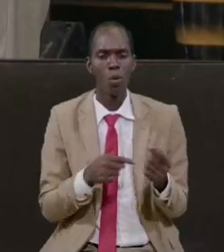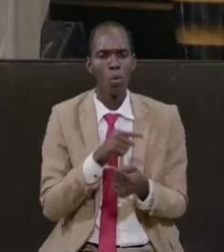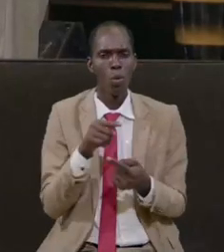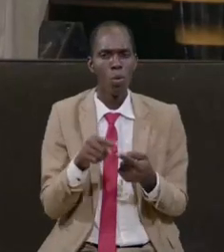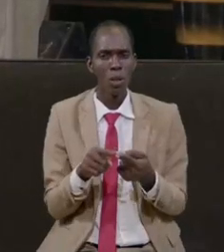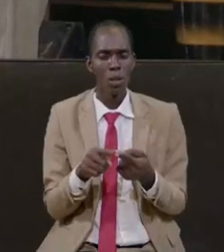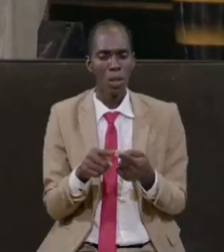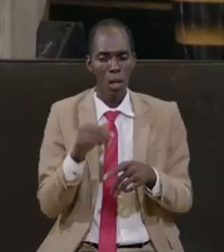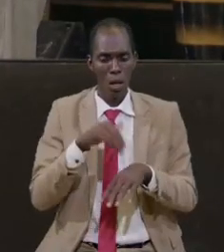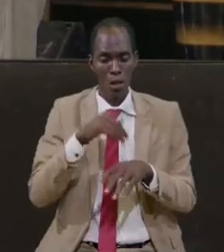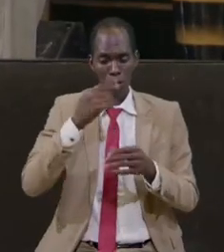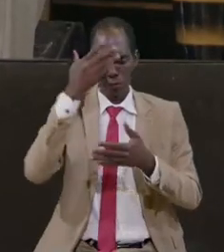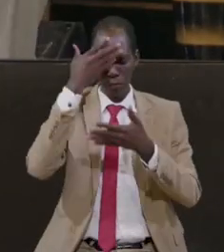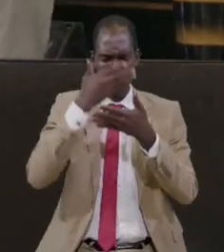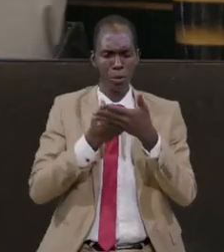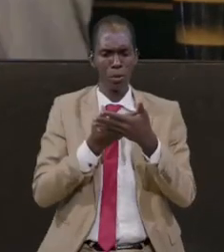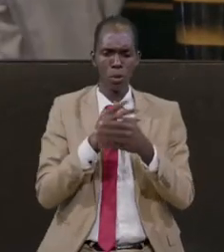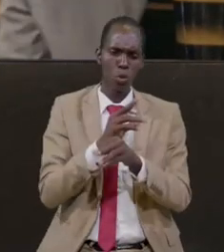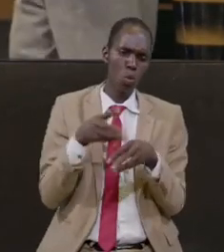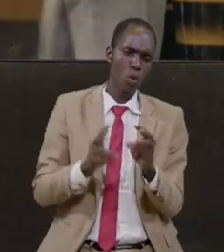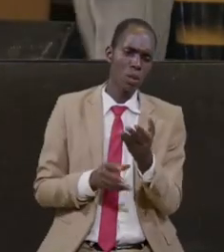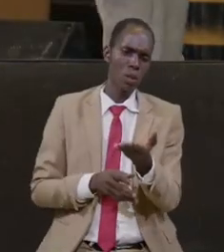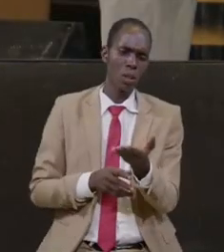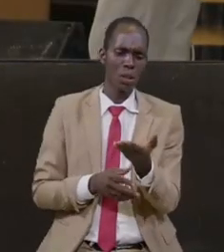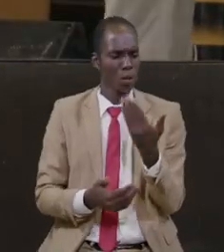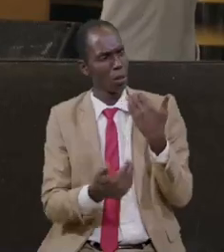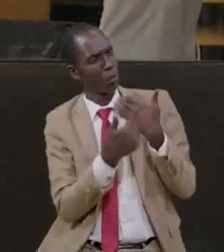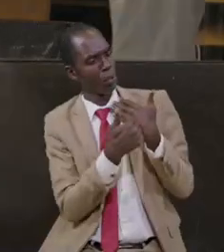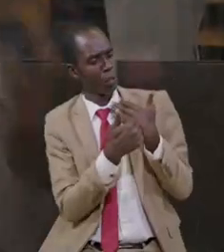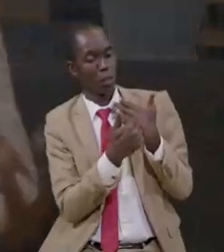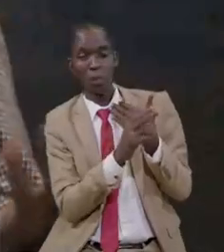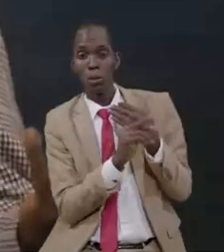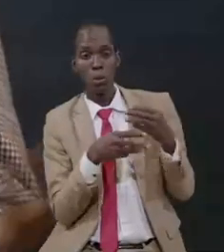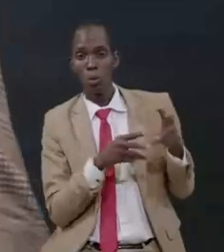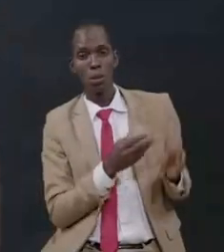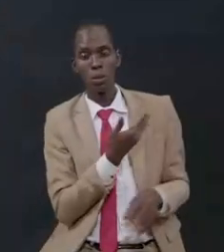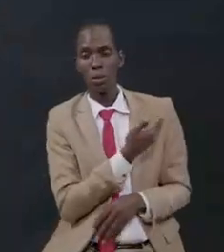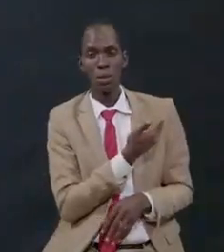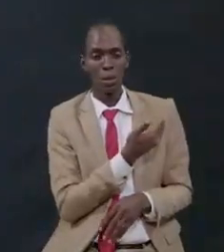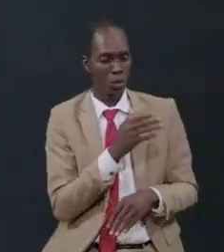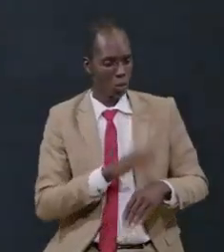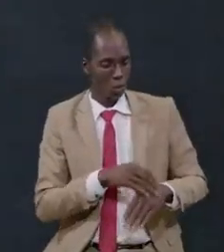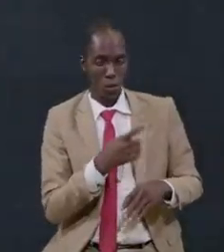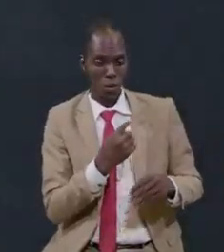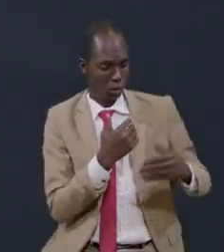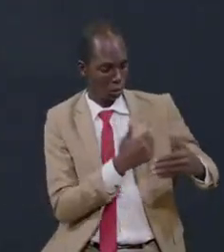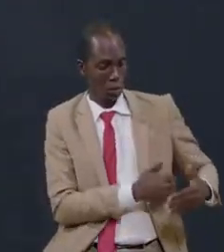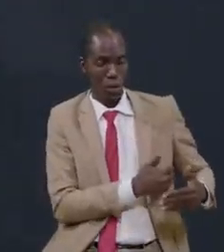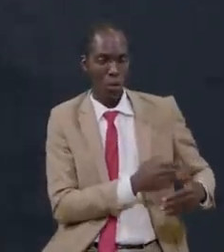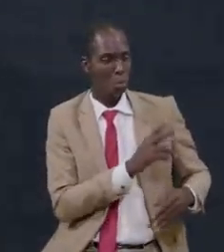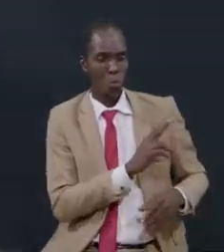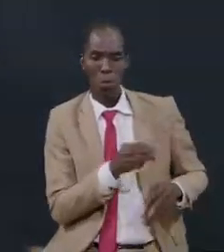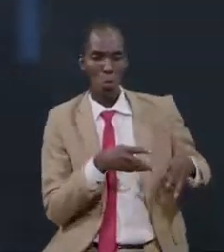Quand devant, il n'y a pas de voie. Derrière, il n'y a pas de chemin. À gauche et à droite, pas de